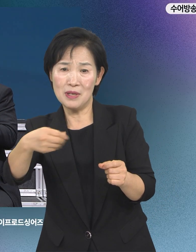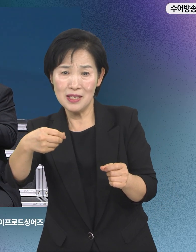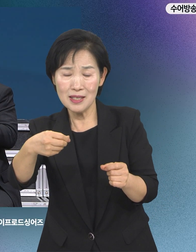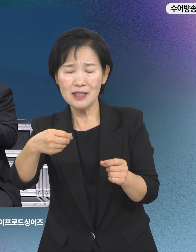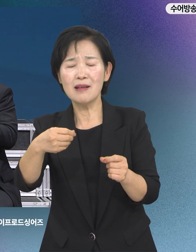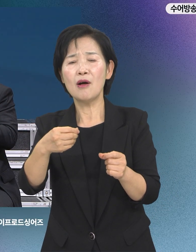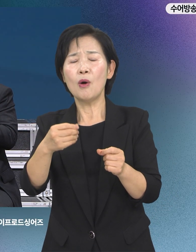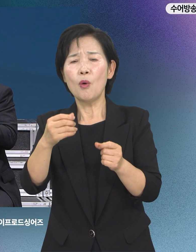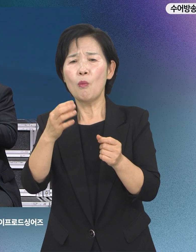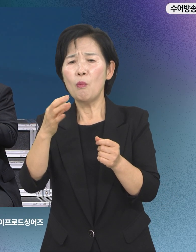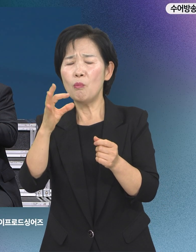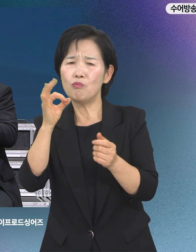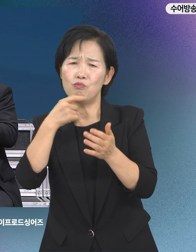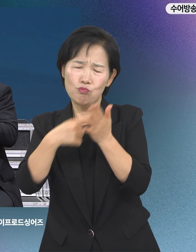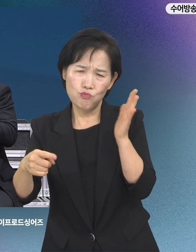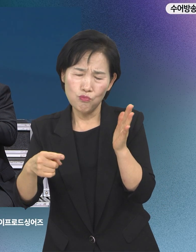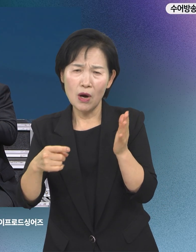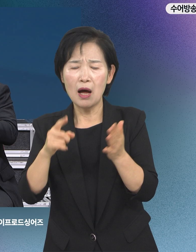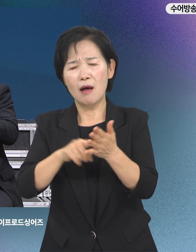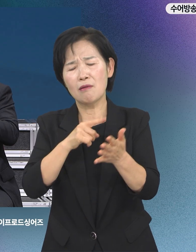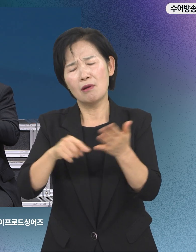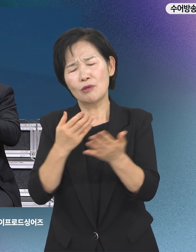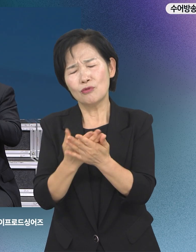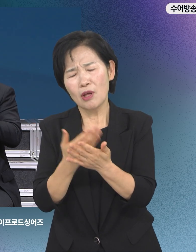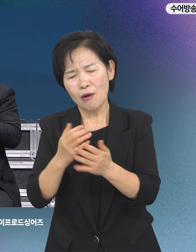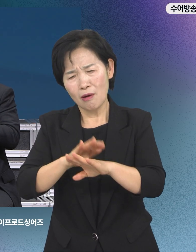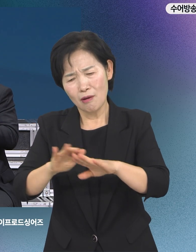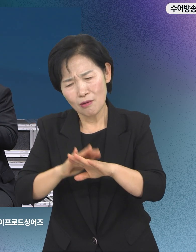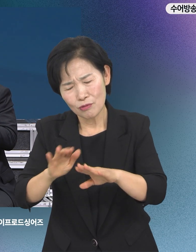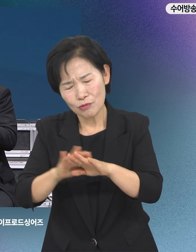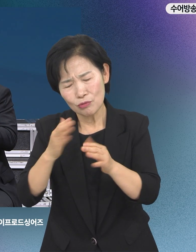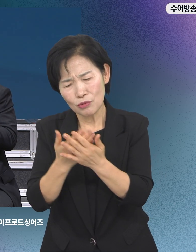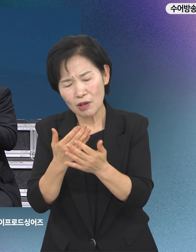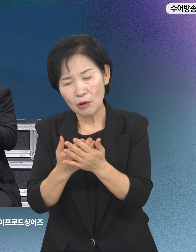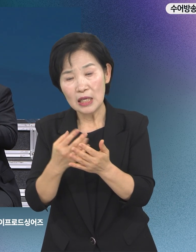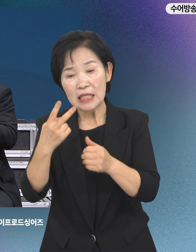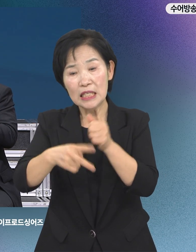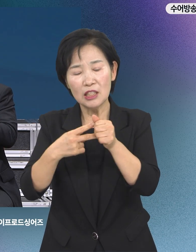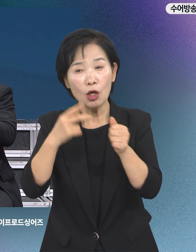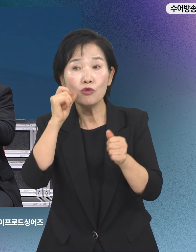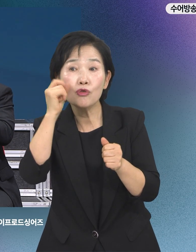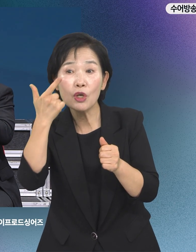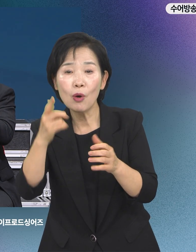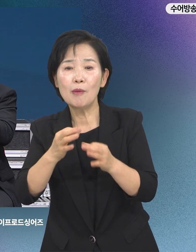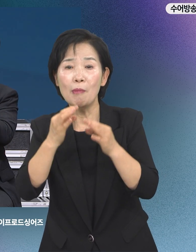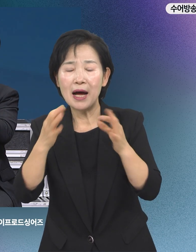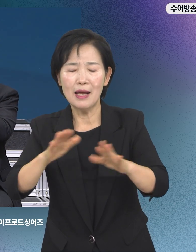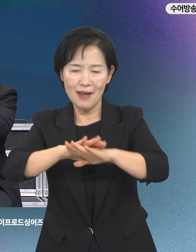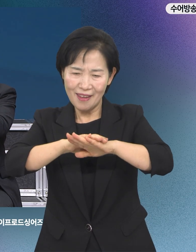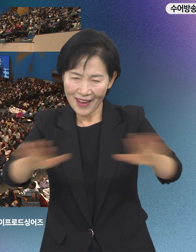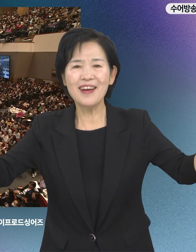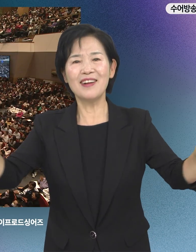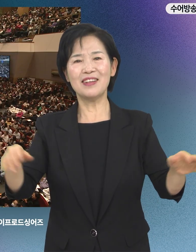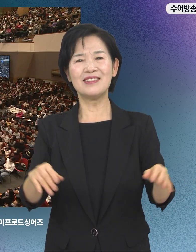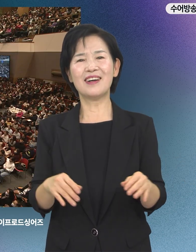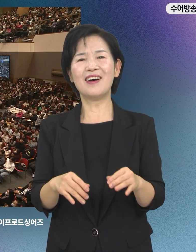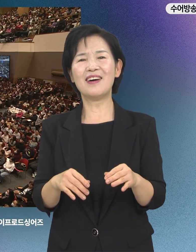해결해 주시라는 그 기도 제목, 2년 6개월 만에 완전히 해결받았습니다. 주님께 영광의 박수를 올려드리고